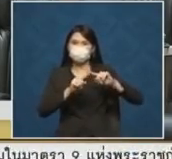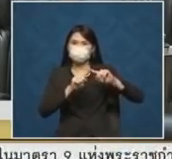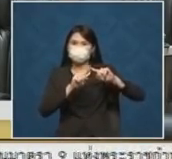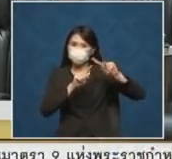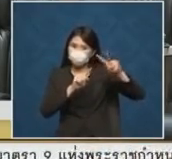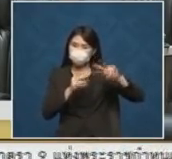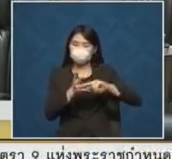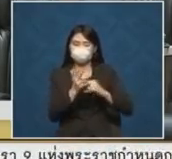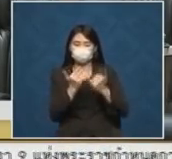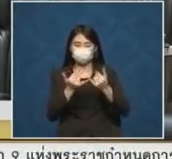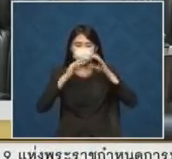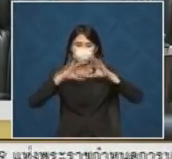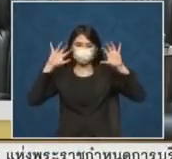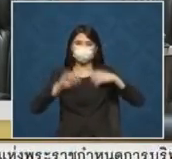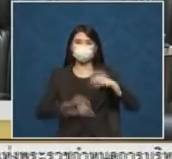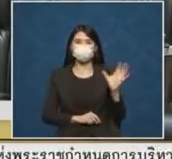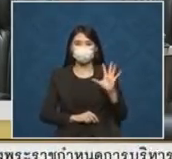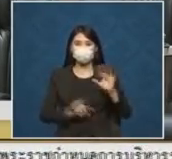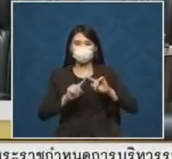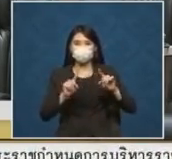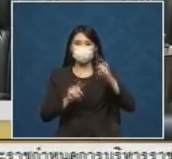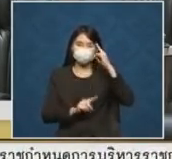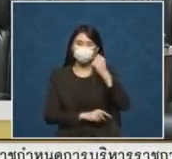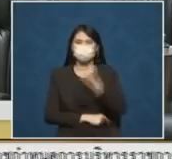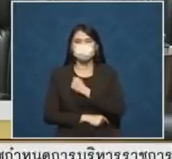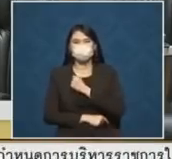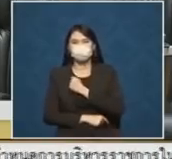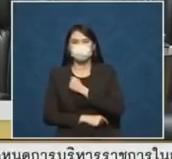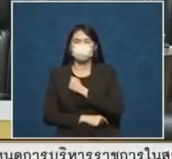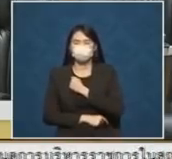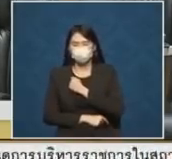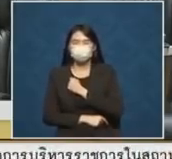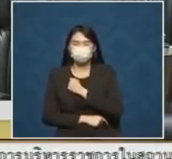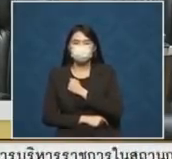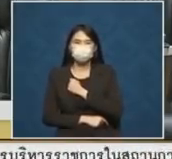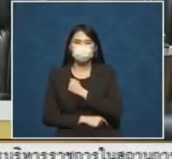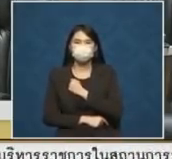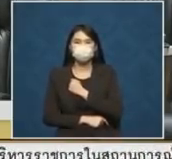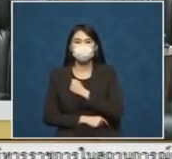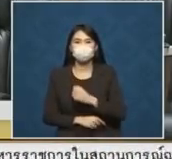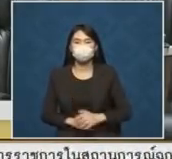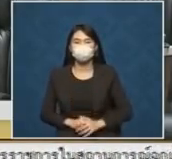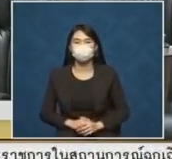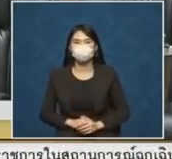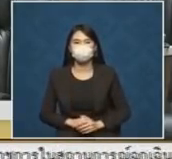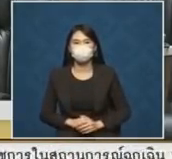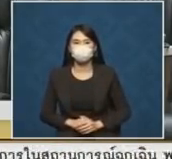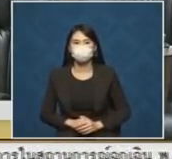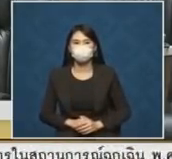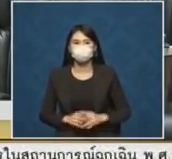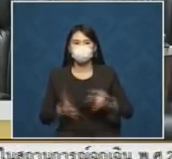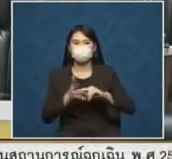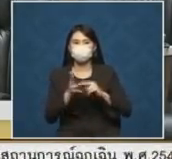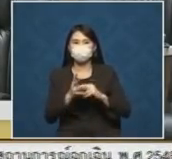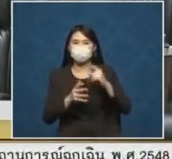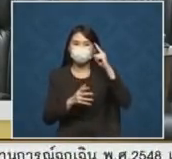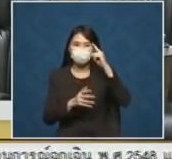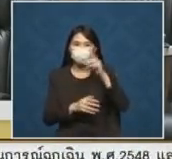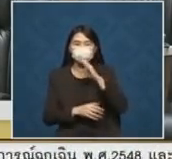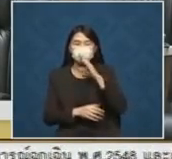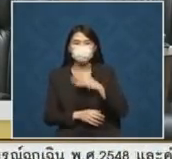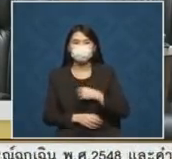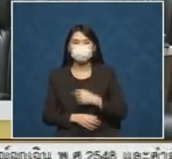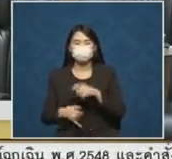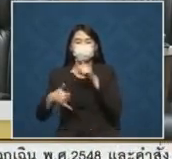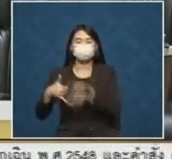ครับ 2-3-5จากสมาชิก476ถือว่าไม่ถึงครึ่งหนึ่งองค์ประชุมไม่ครบสุภชัยโพสุ